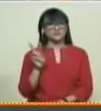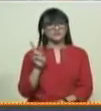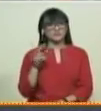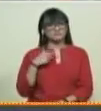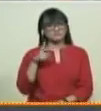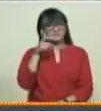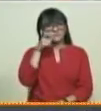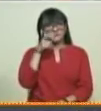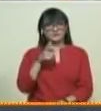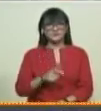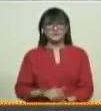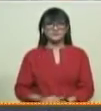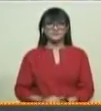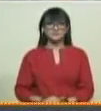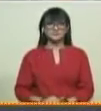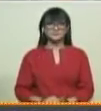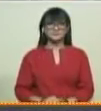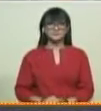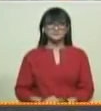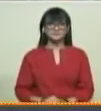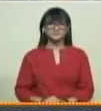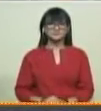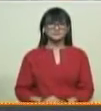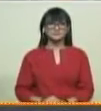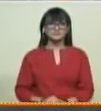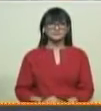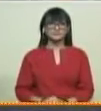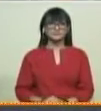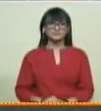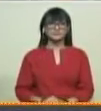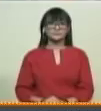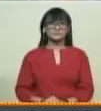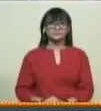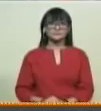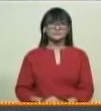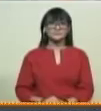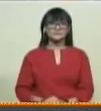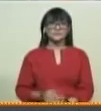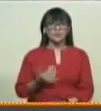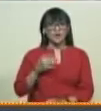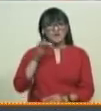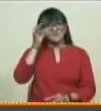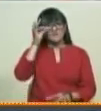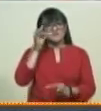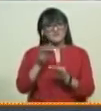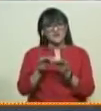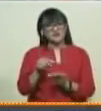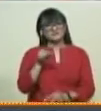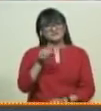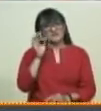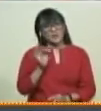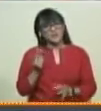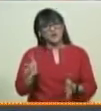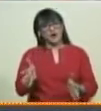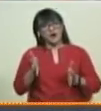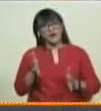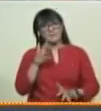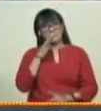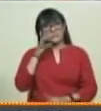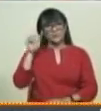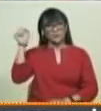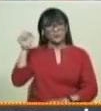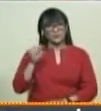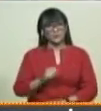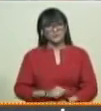inanıyorum. Y tengo fe en que usted va a tener el triunfo. 24